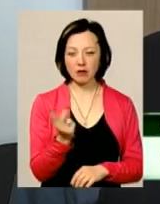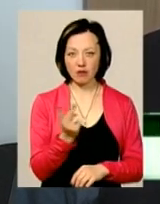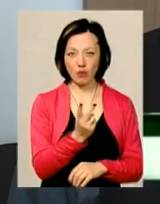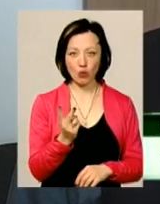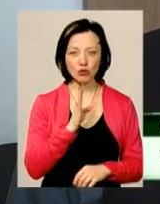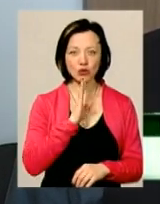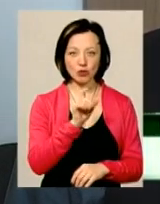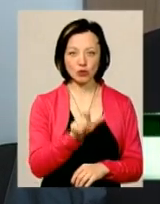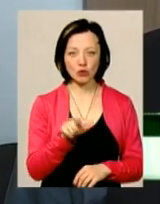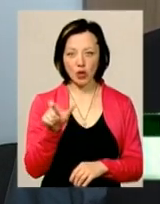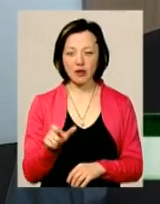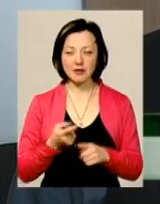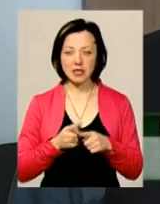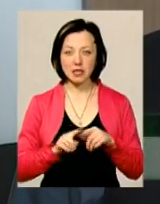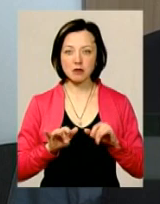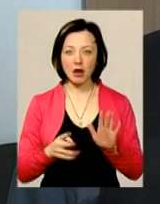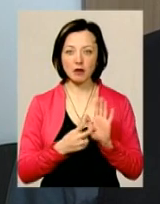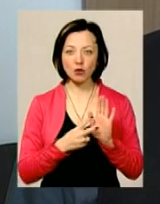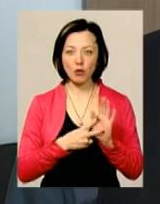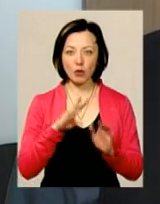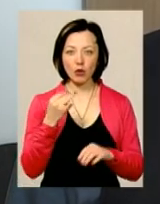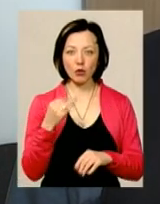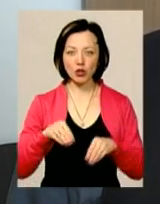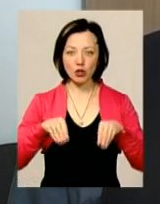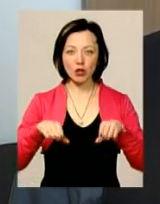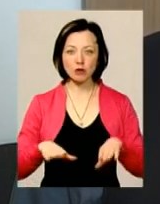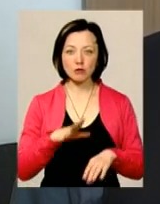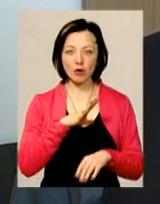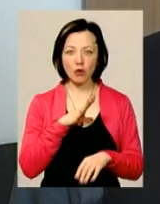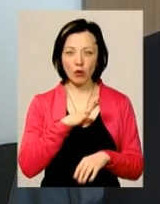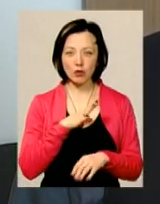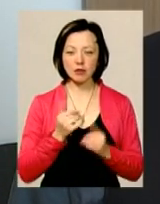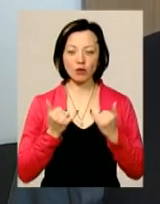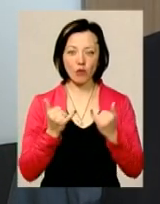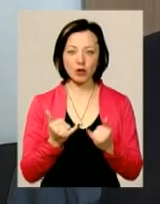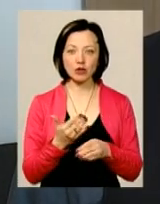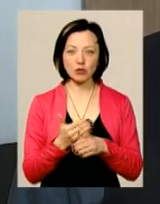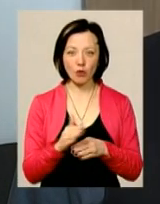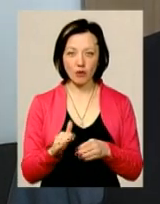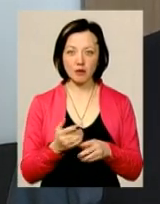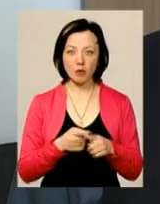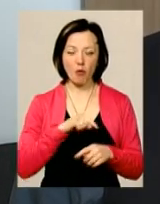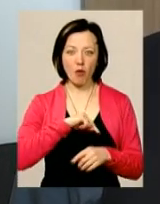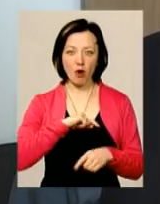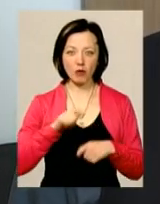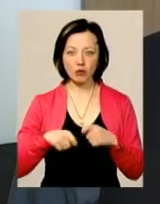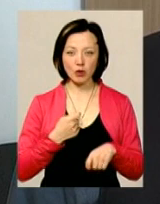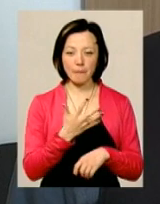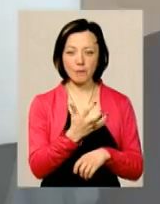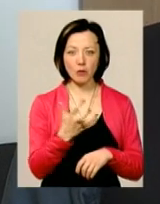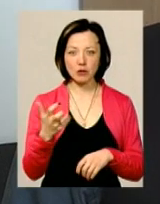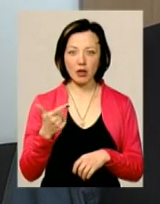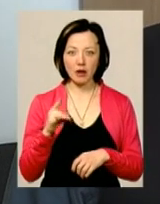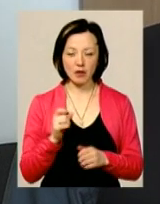Шпортун. У цій справі 7 лютого було винесено рішення, яким цивільний позов задоволено частково, здійснено моральну шкоду по 500 гривень на